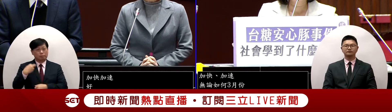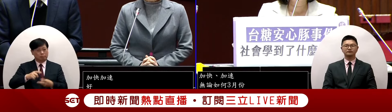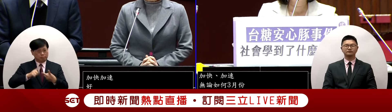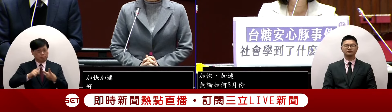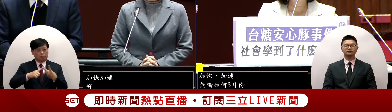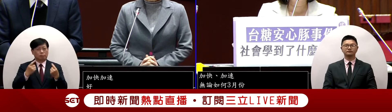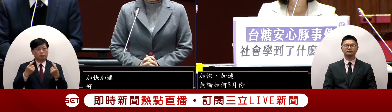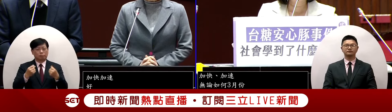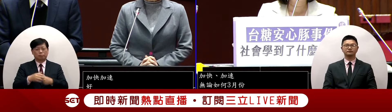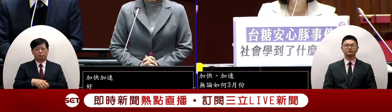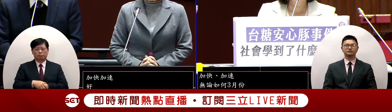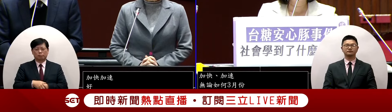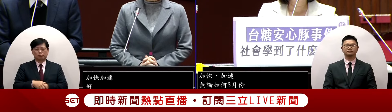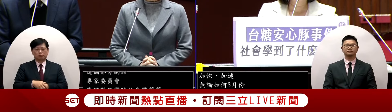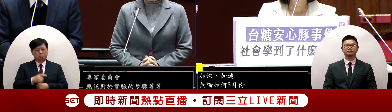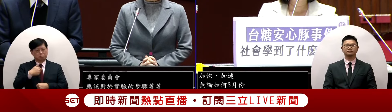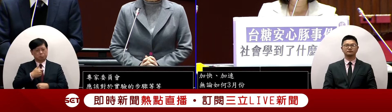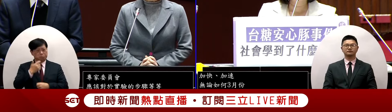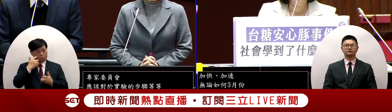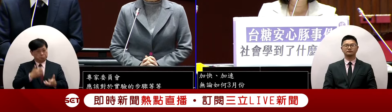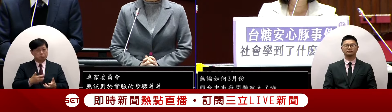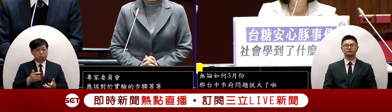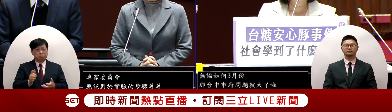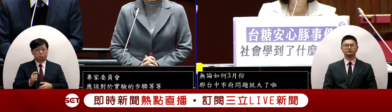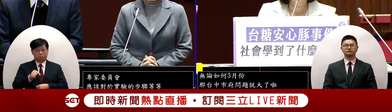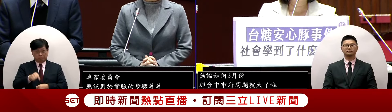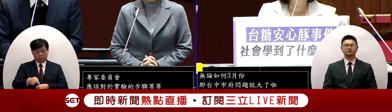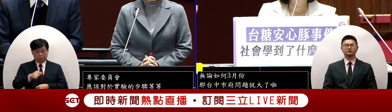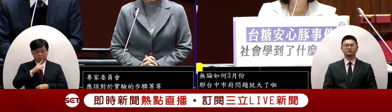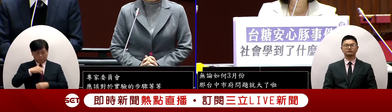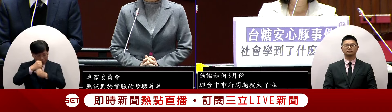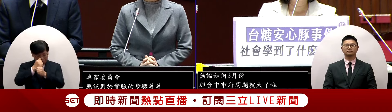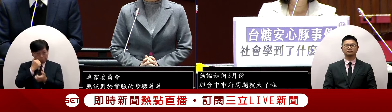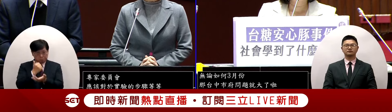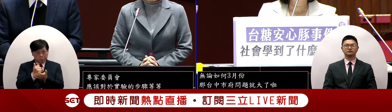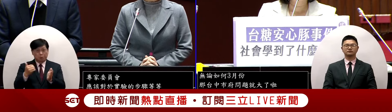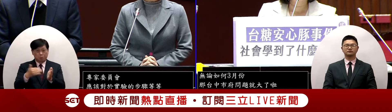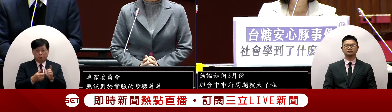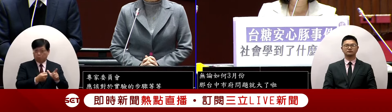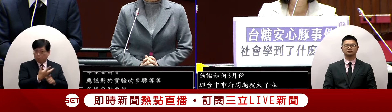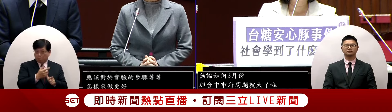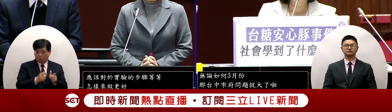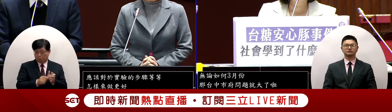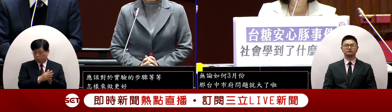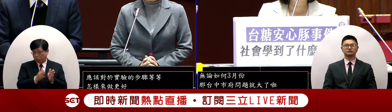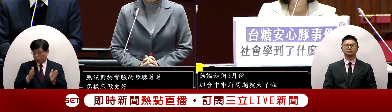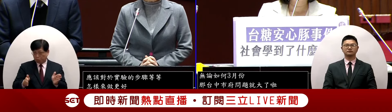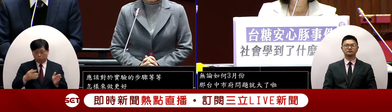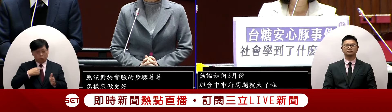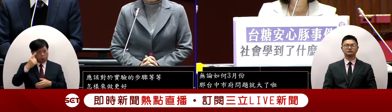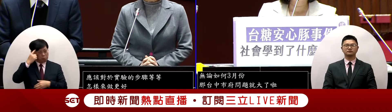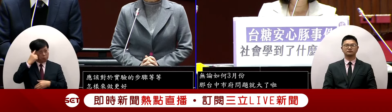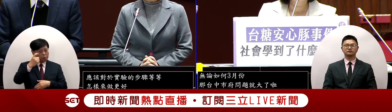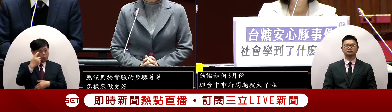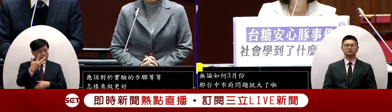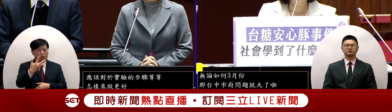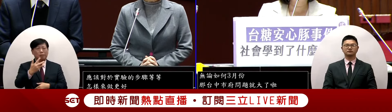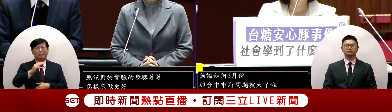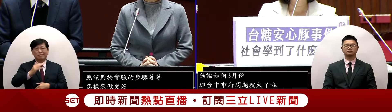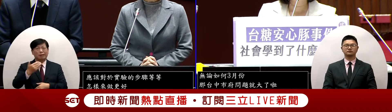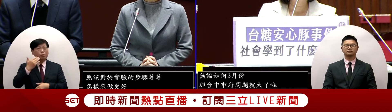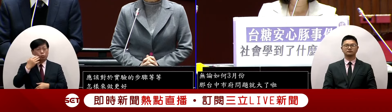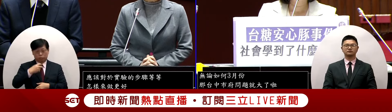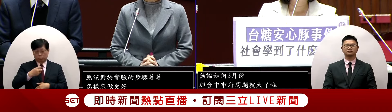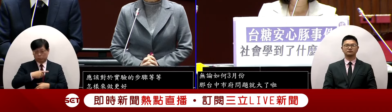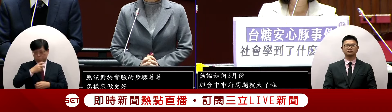是大家蛮关心的，就是他这个采到检体到公布这个结果一共有18天的时间，可是当他一